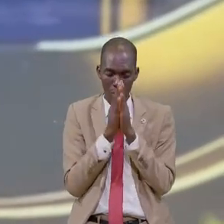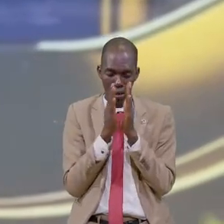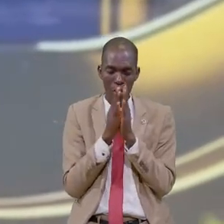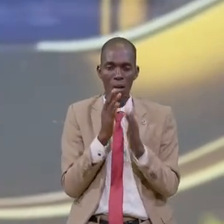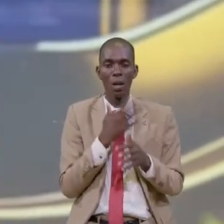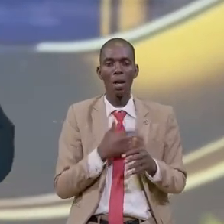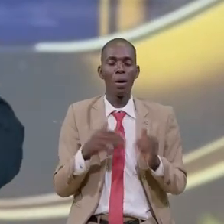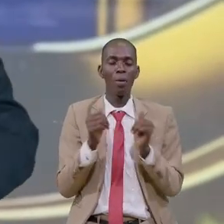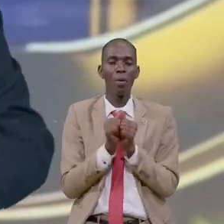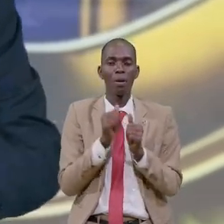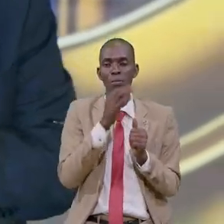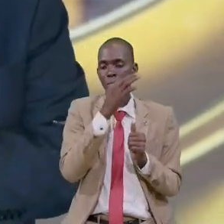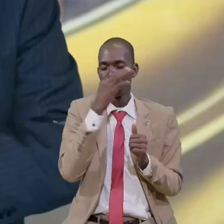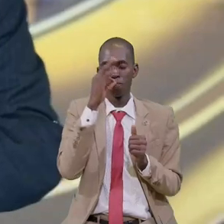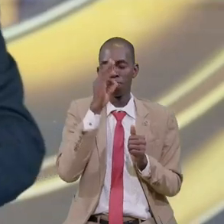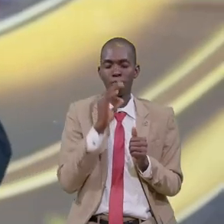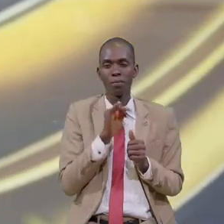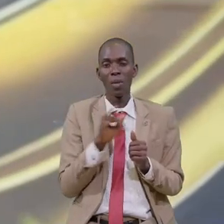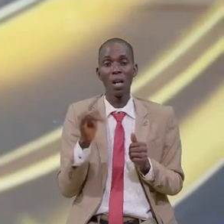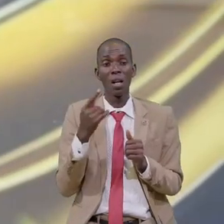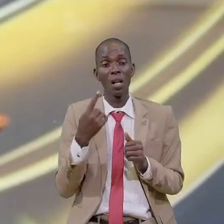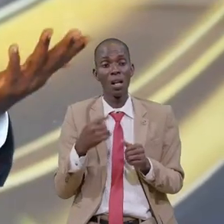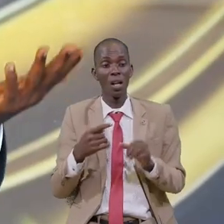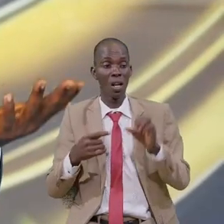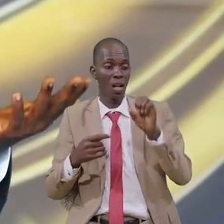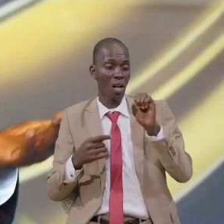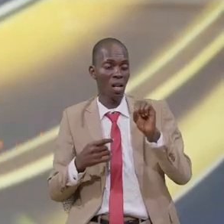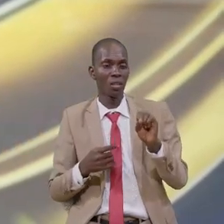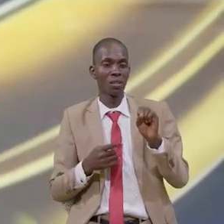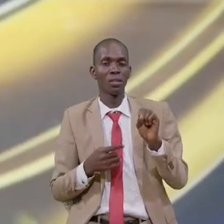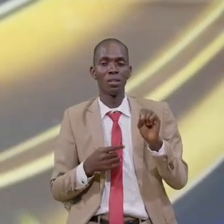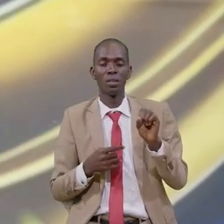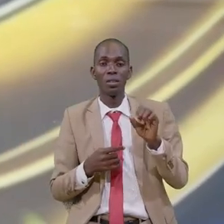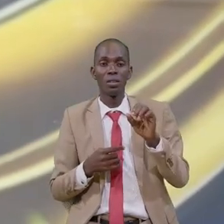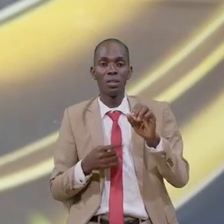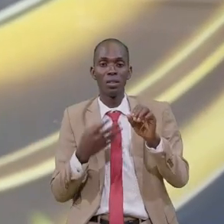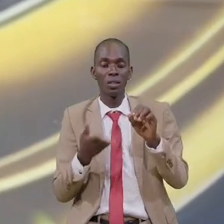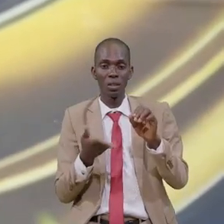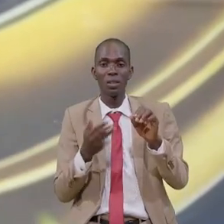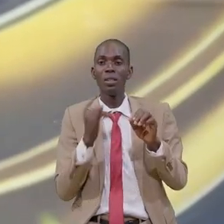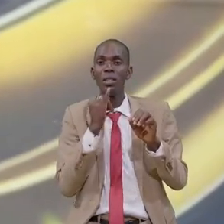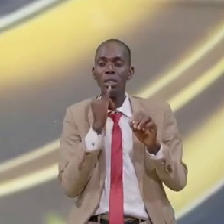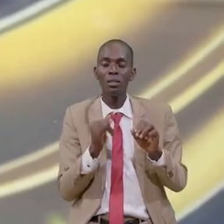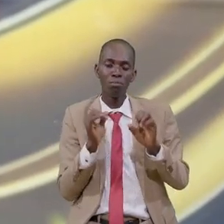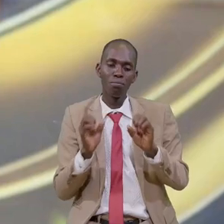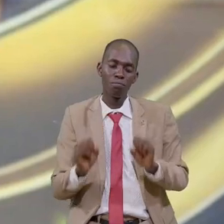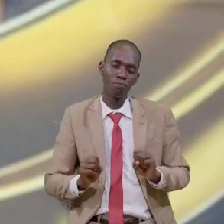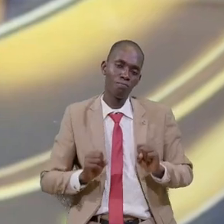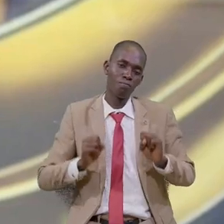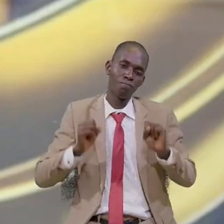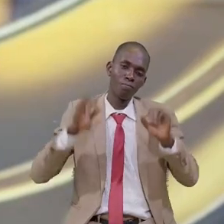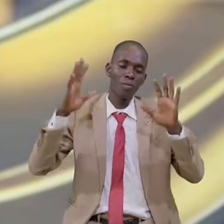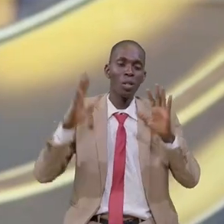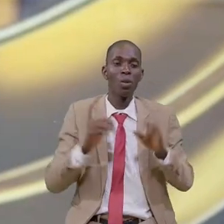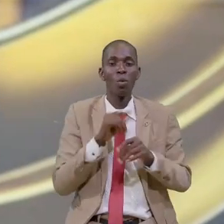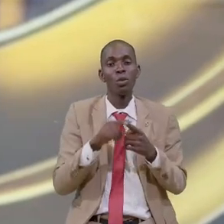le jeûne. Ensuite, c'est la soumission. Quand tu jeûnes, tu dois